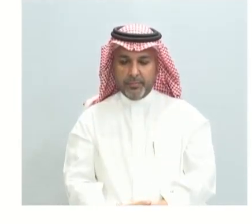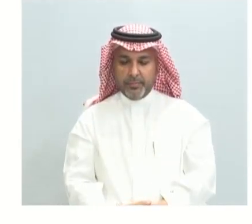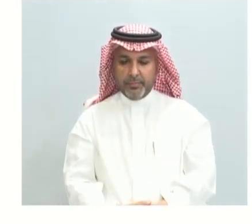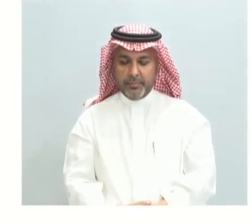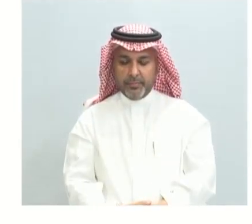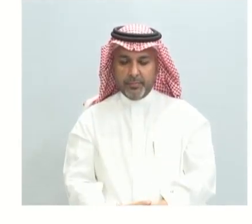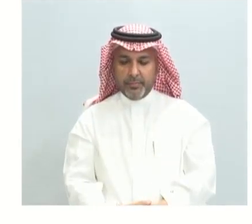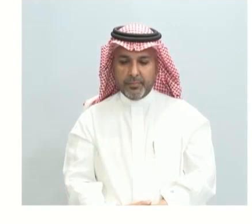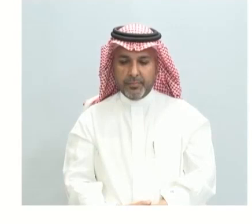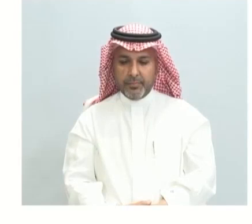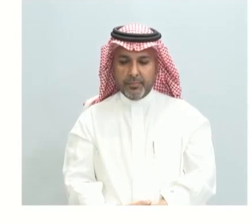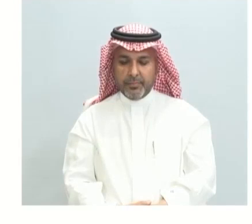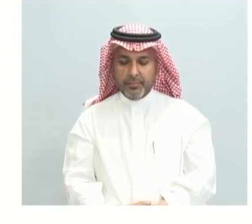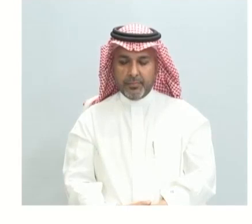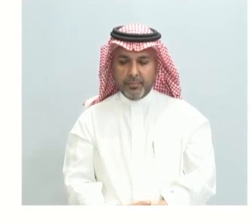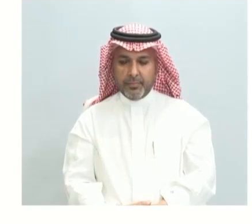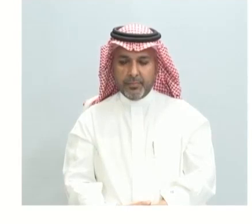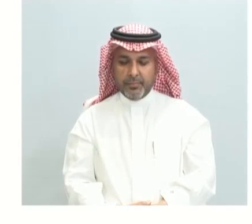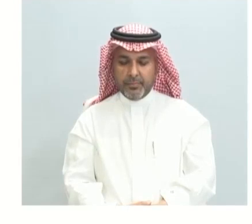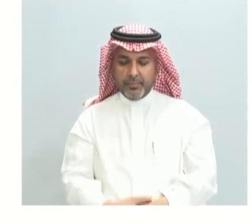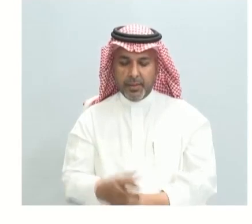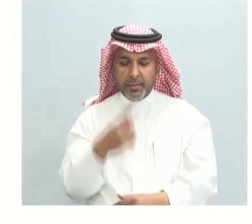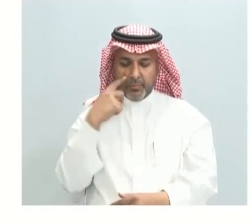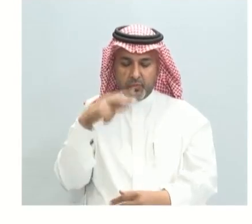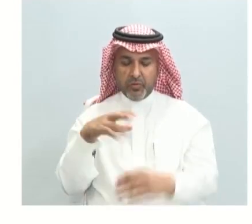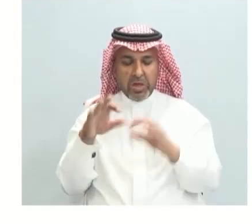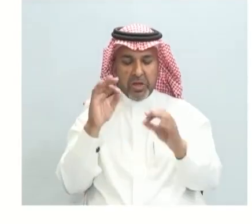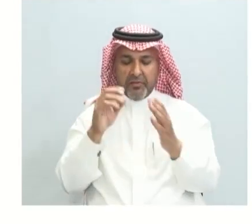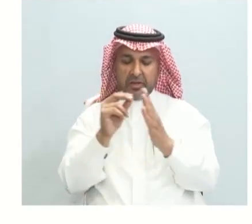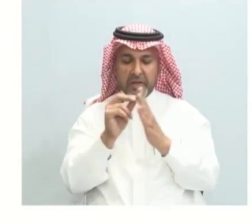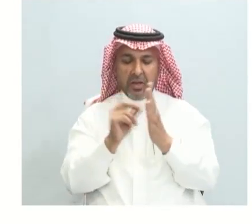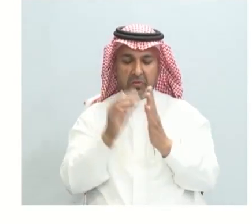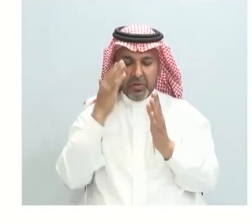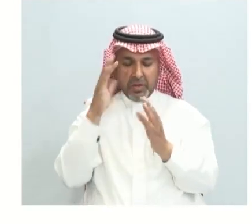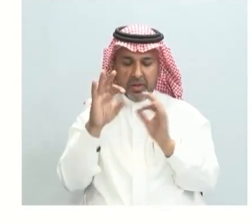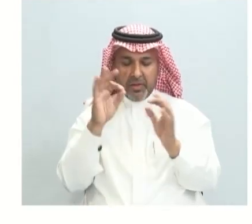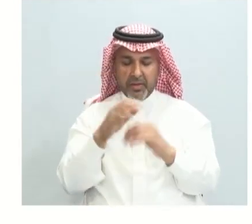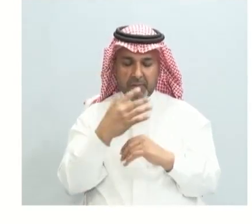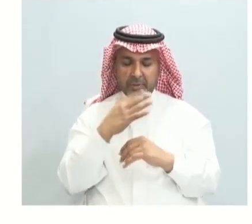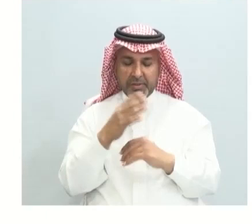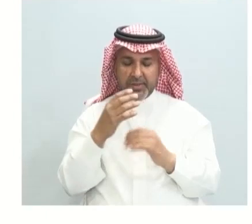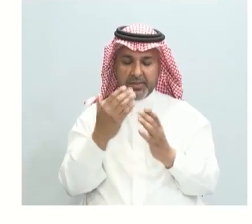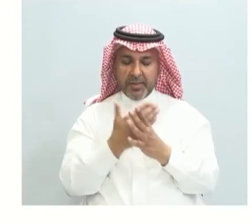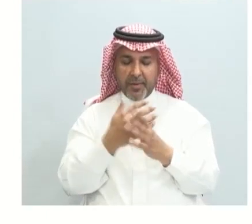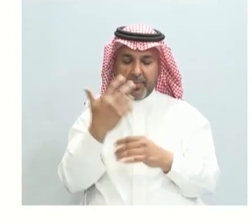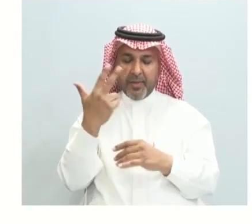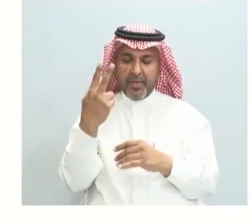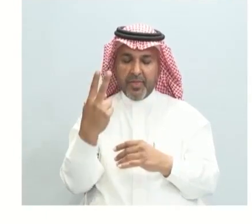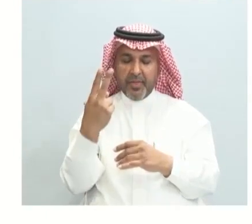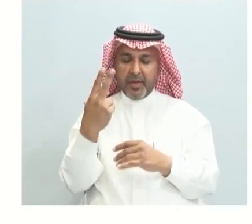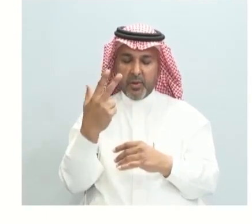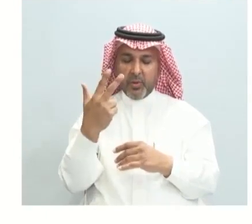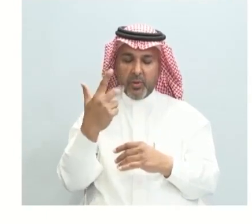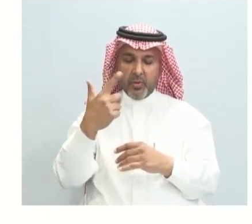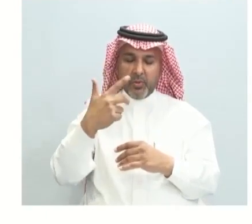لان اعطاك الزاويه منفرجه فانت تستخدم اي قانون من اختيارك طبعا الان في البدايه انا ابغى اجيب اللي هو ضلع ي ما اقدر اجيب